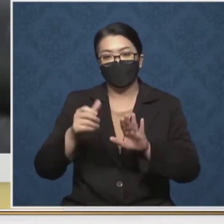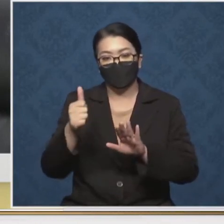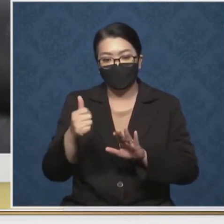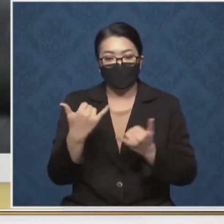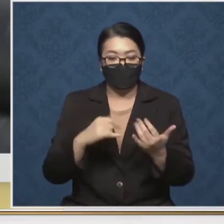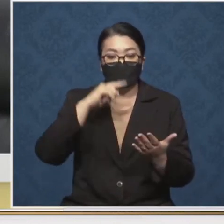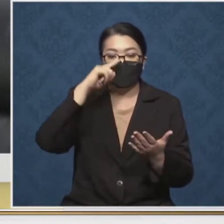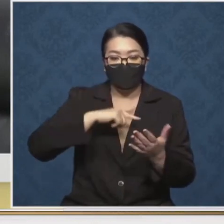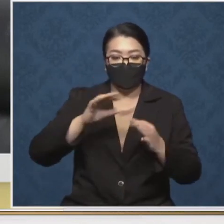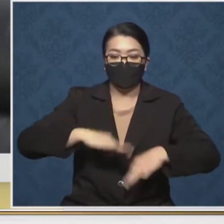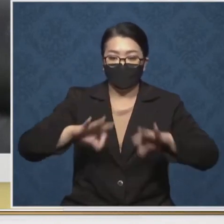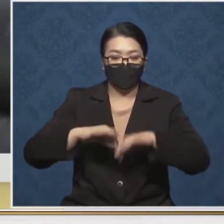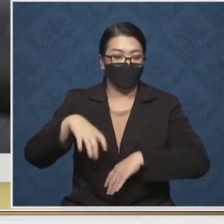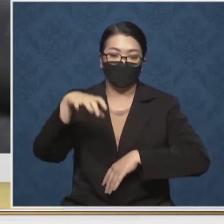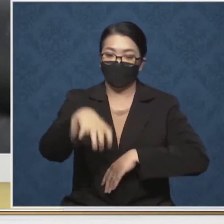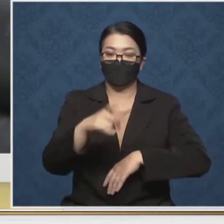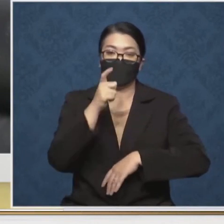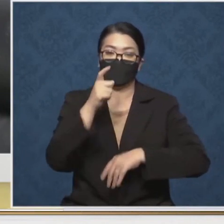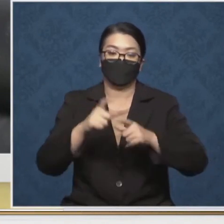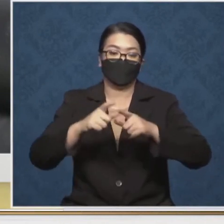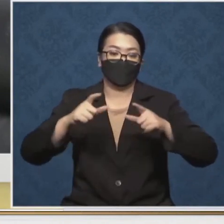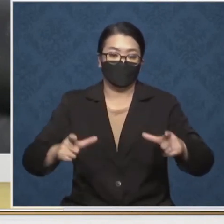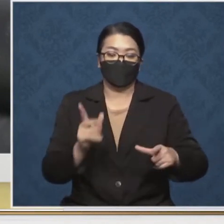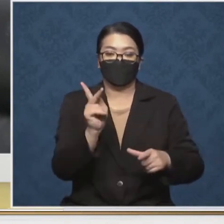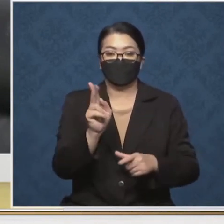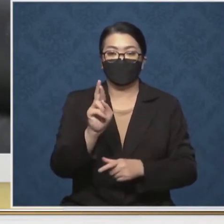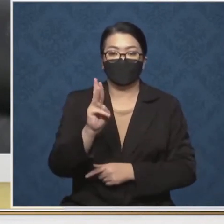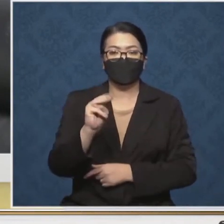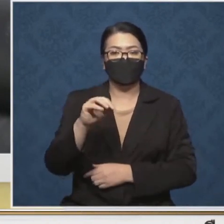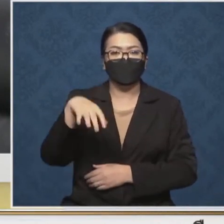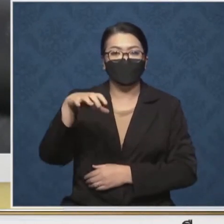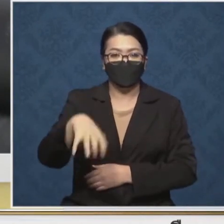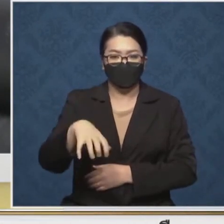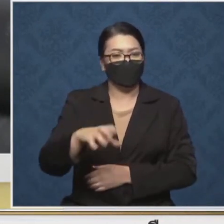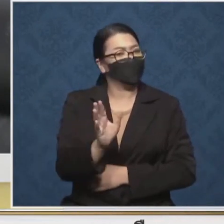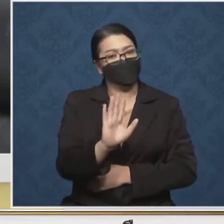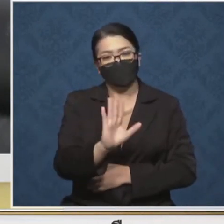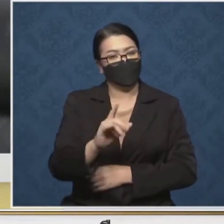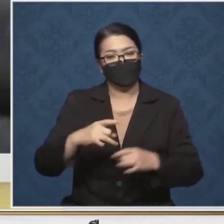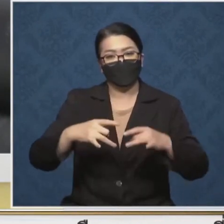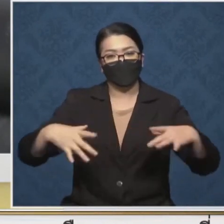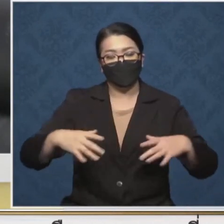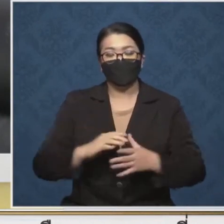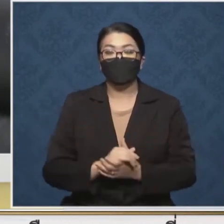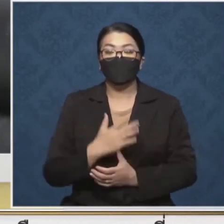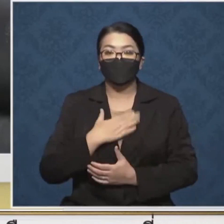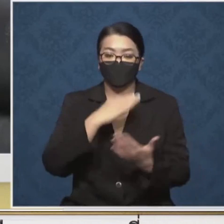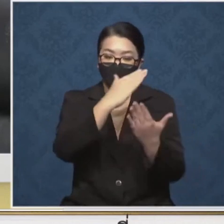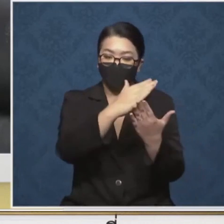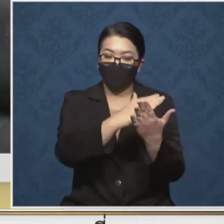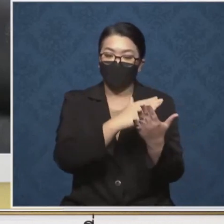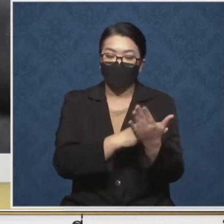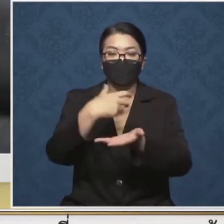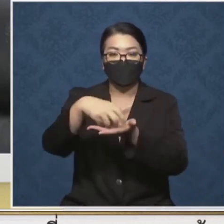ถึไม่จำเป็นตองเป็หน่วยงานที่ใหญ่ระดับกรมขนาดนี้ค่ะท่านสระทานค่ะก่อนทดฉนจะอภิacasปในรละเอียดดิ